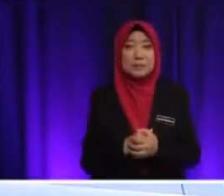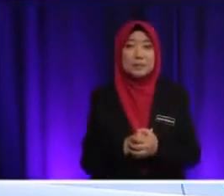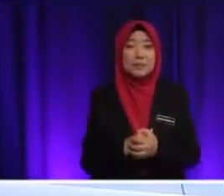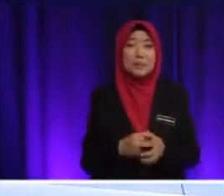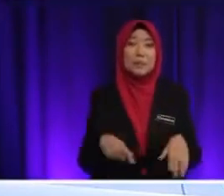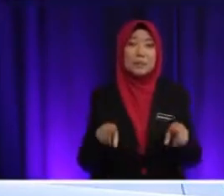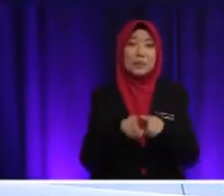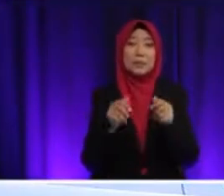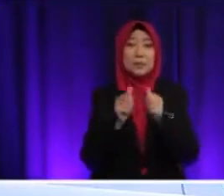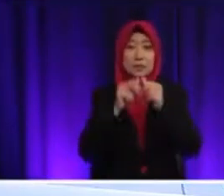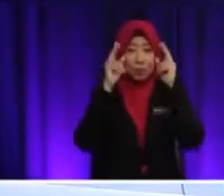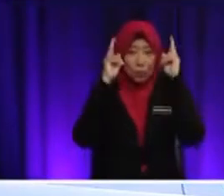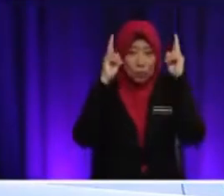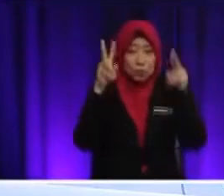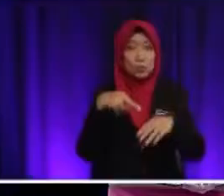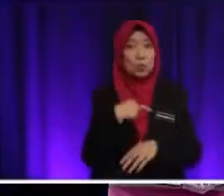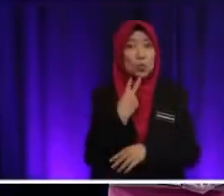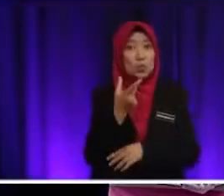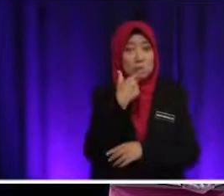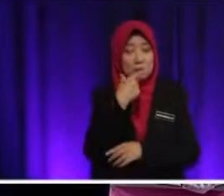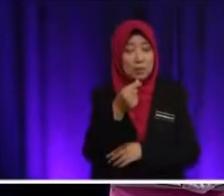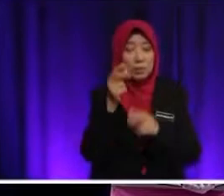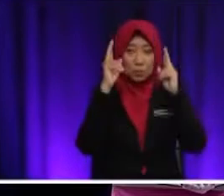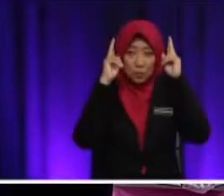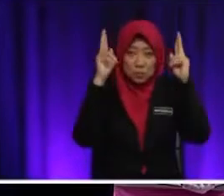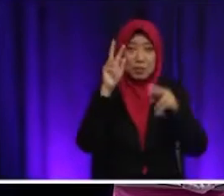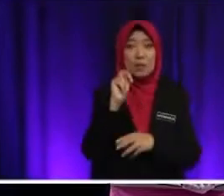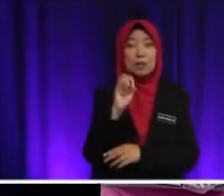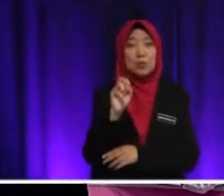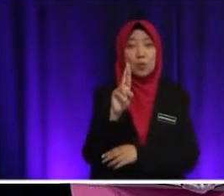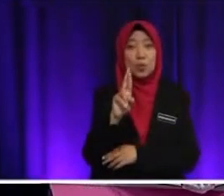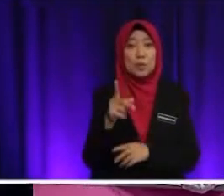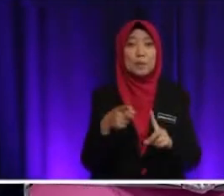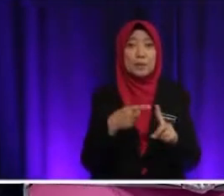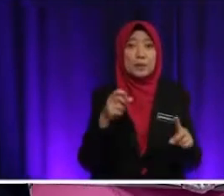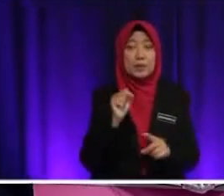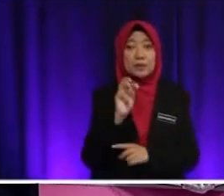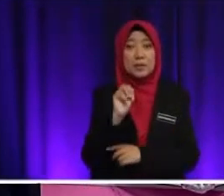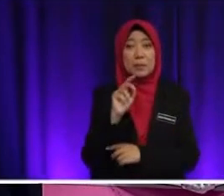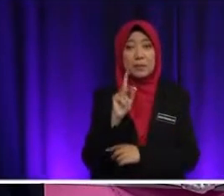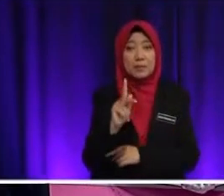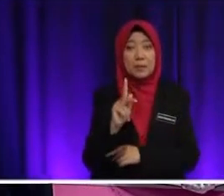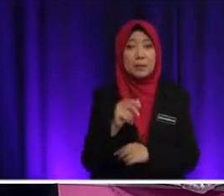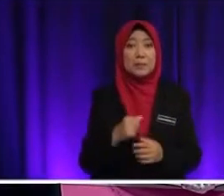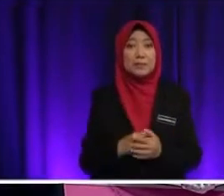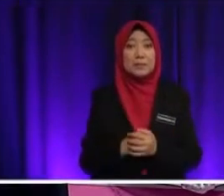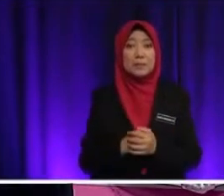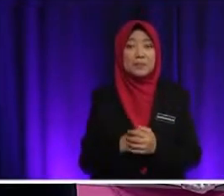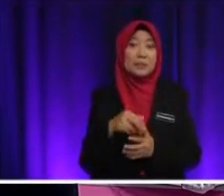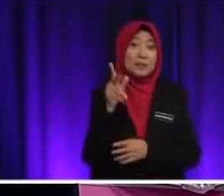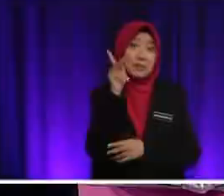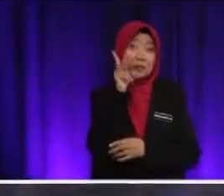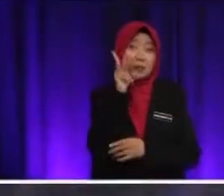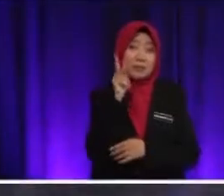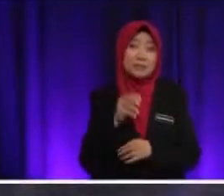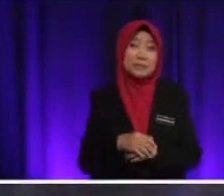yang suaranya lunak, iaitu Ustaz Muhammad Nur Azlan Idris dari SMK Said Abu Bakar Baling